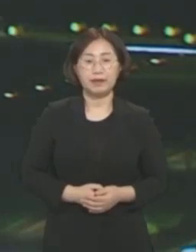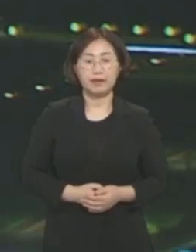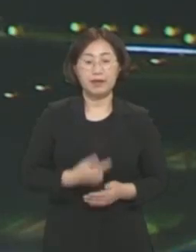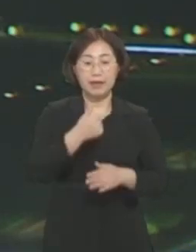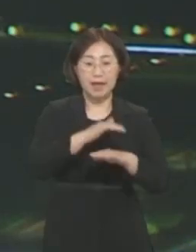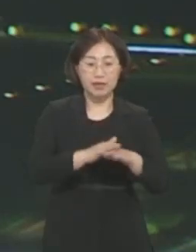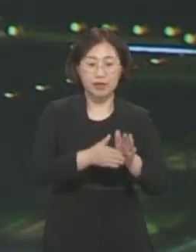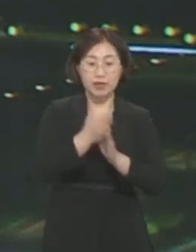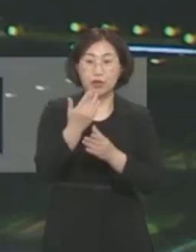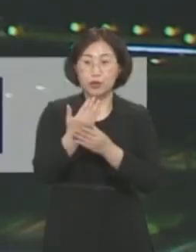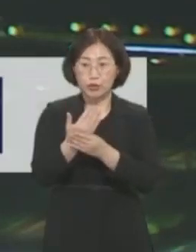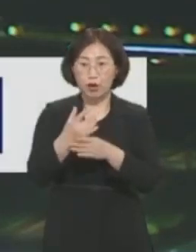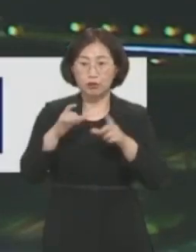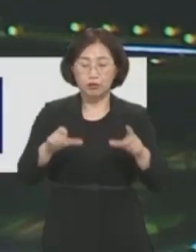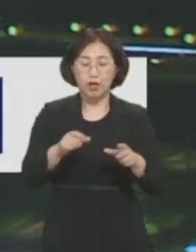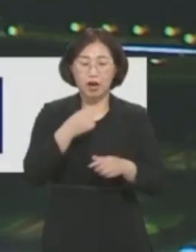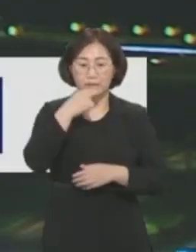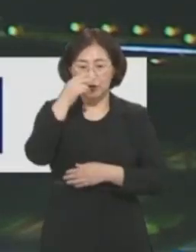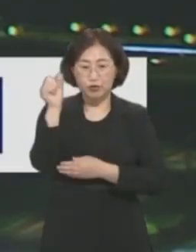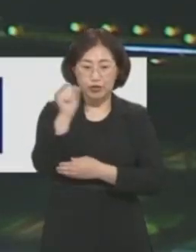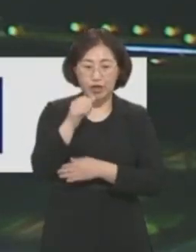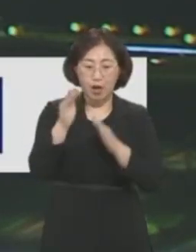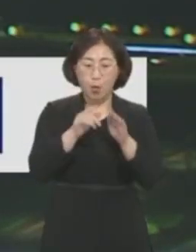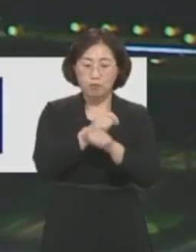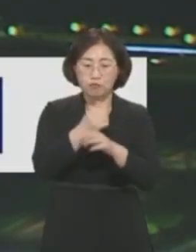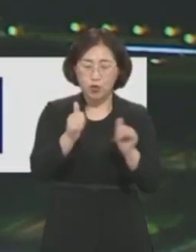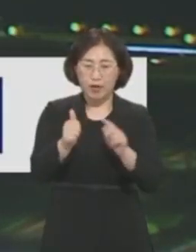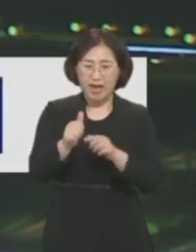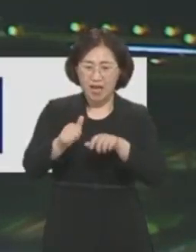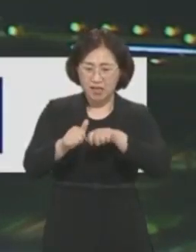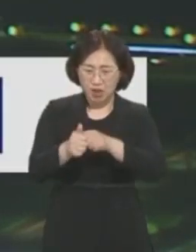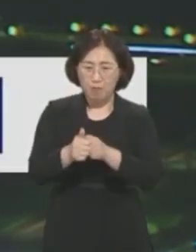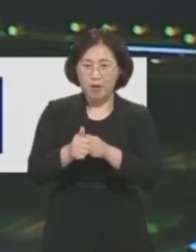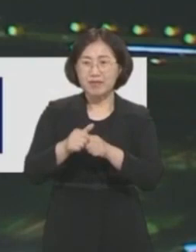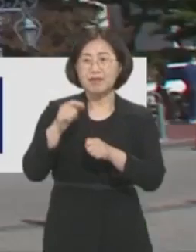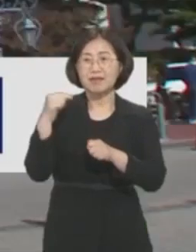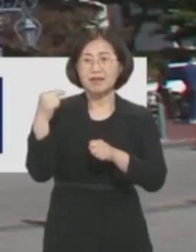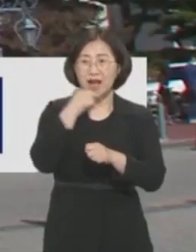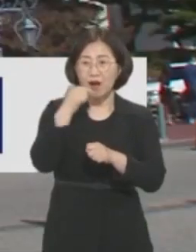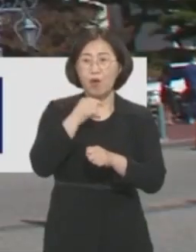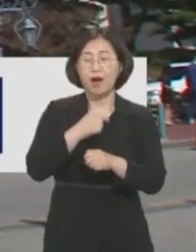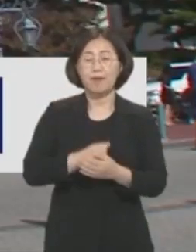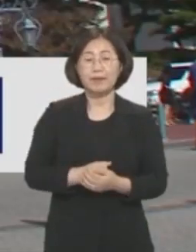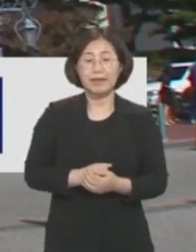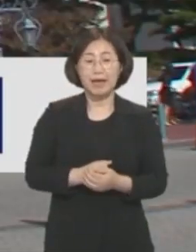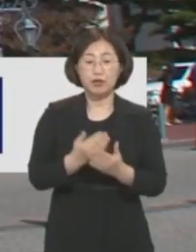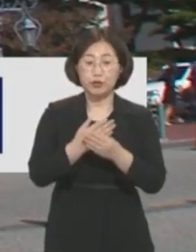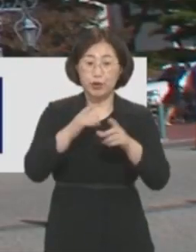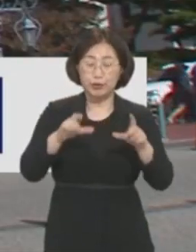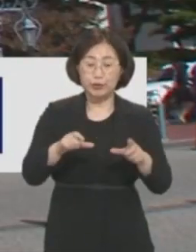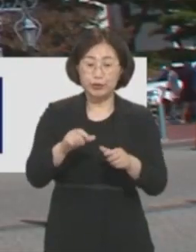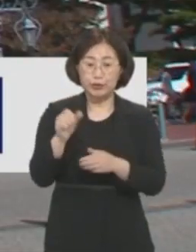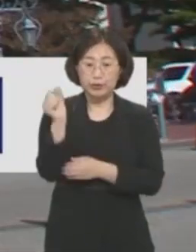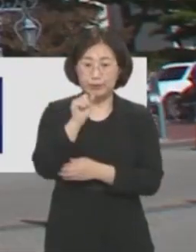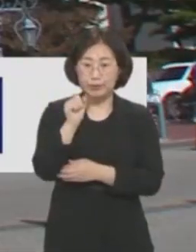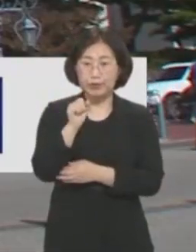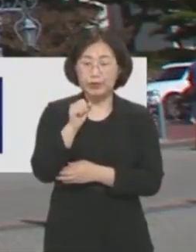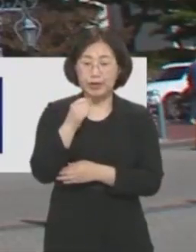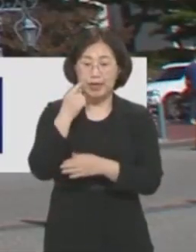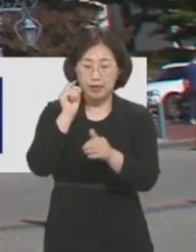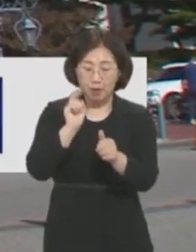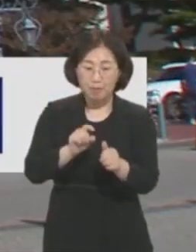대전시 유성구가 음주운전을 한 공무원들에 대한 처벌을 강화합니다 유성구는 음주운전에